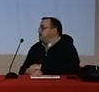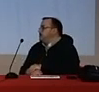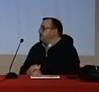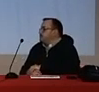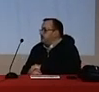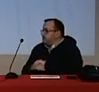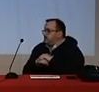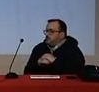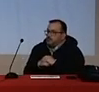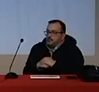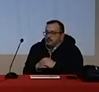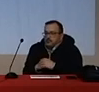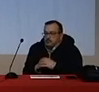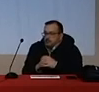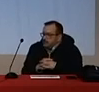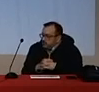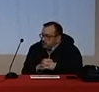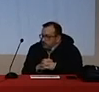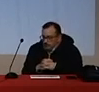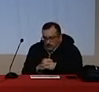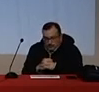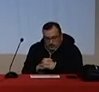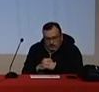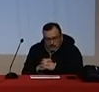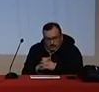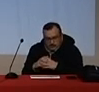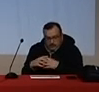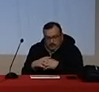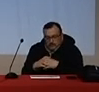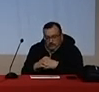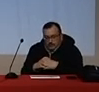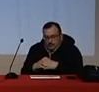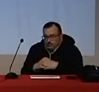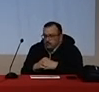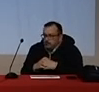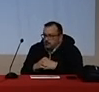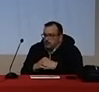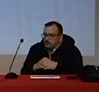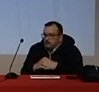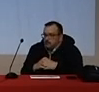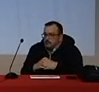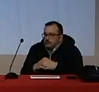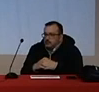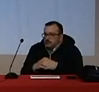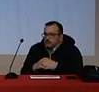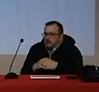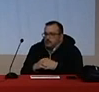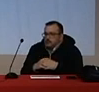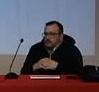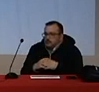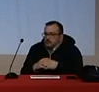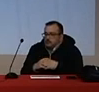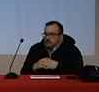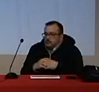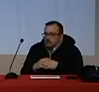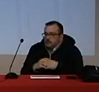Grazie partiamo da quello che diceva che diceva Simonetta adesso la situazione di San Giustino Per esempio